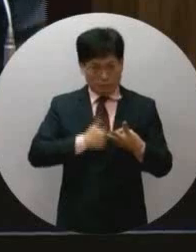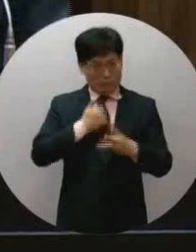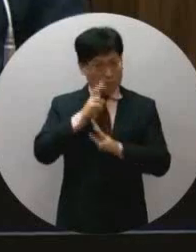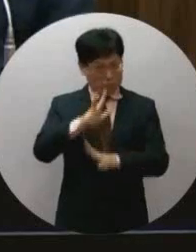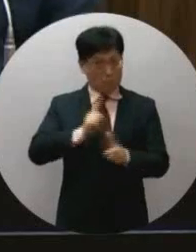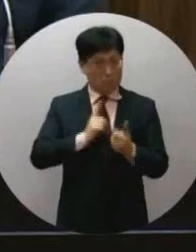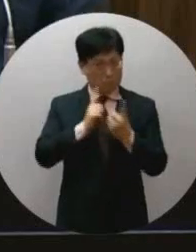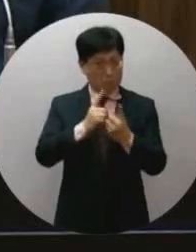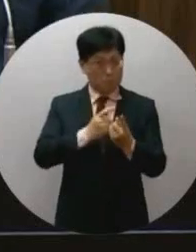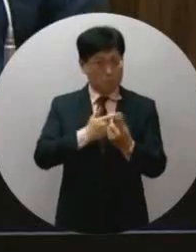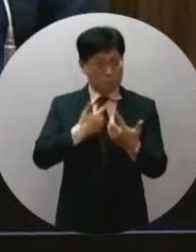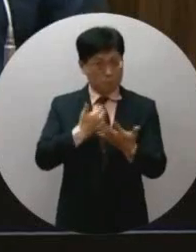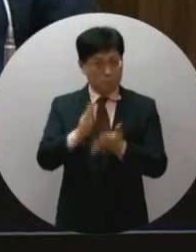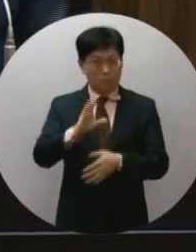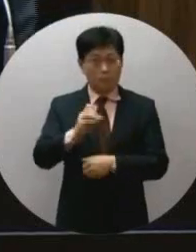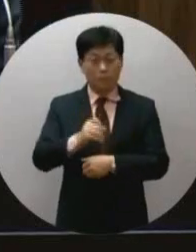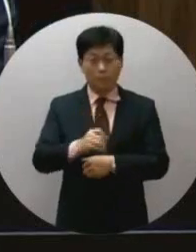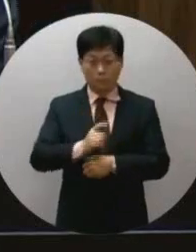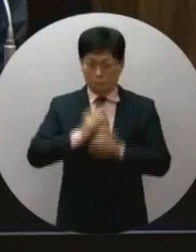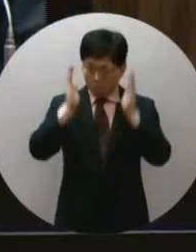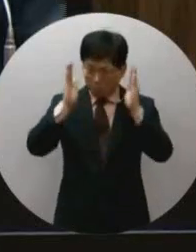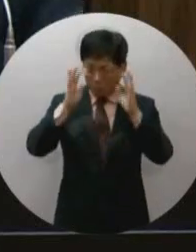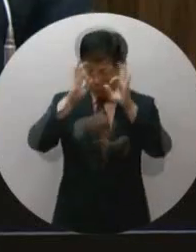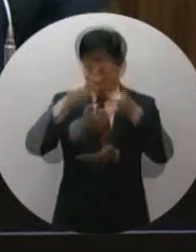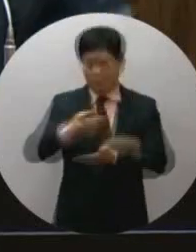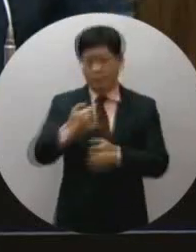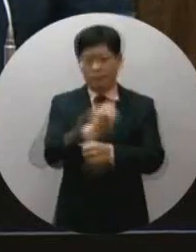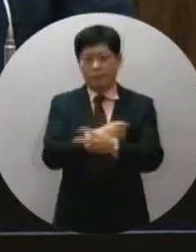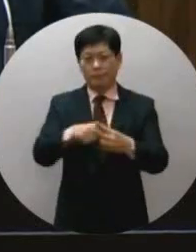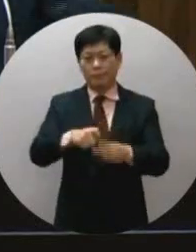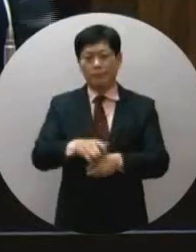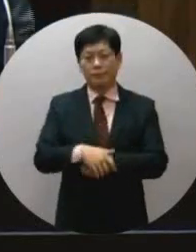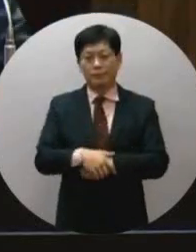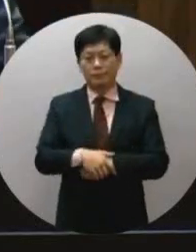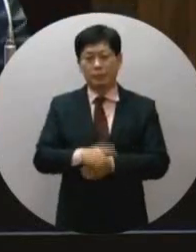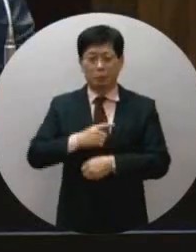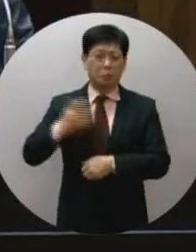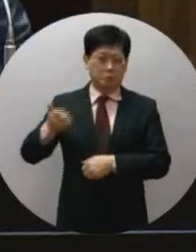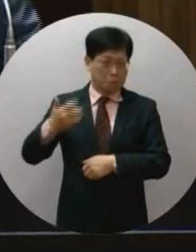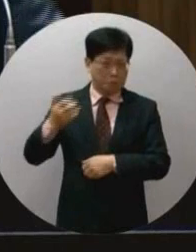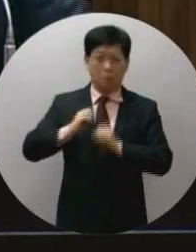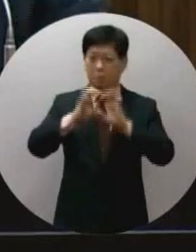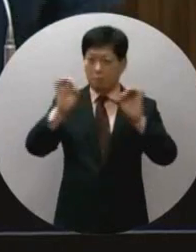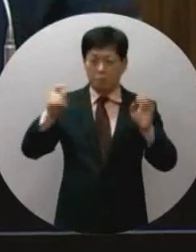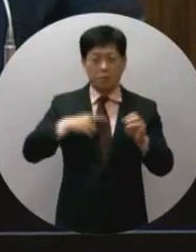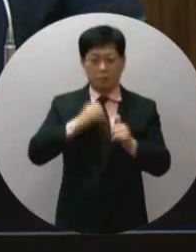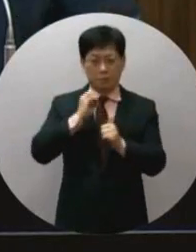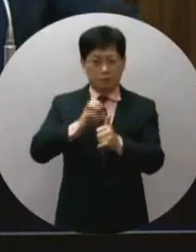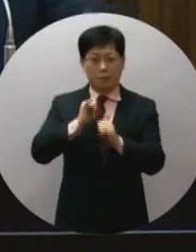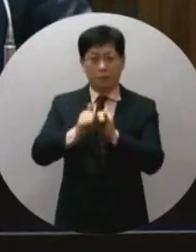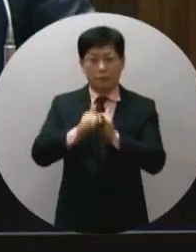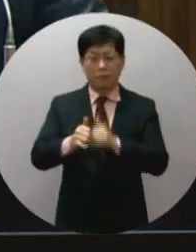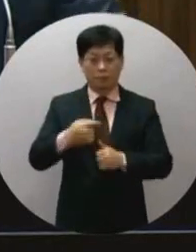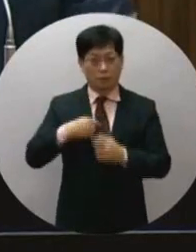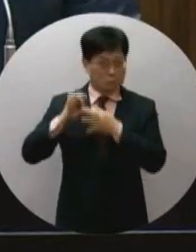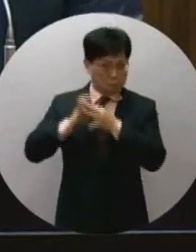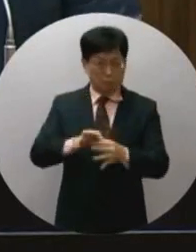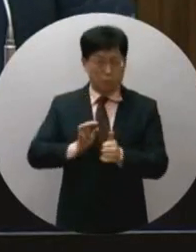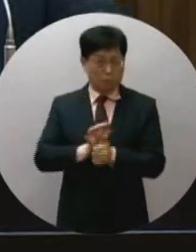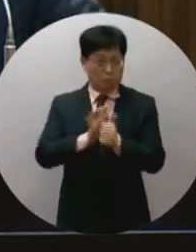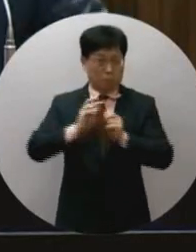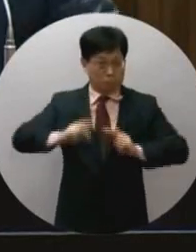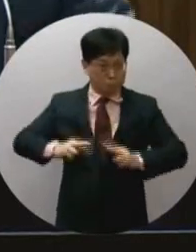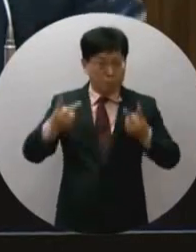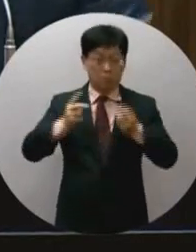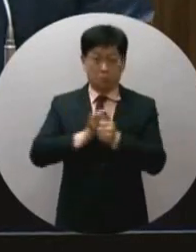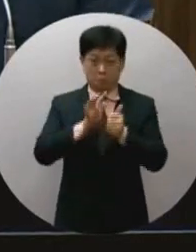进党有在改革了，有在检讨了，有在痛定思痛。可是你回来看哦，这整件事情，因为段宜康他有把这个